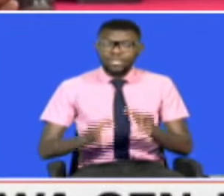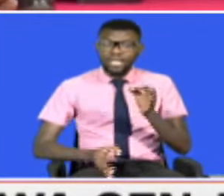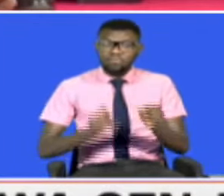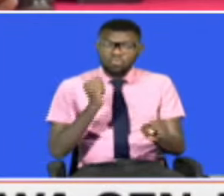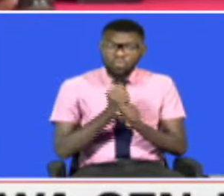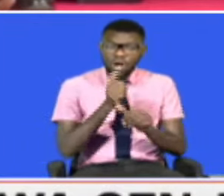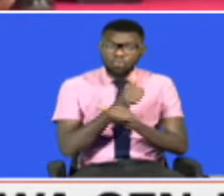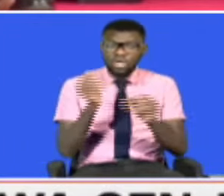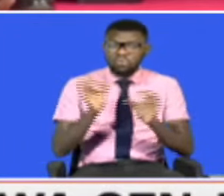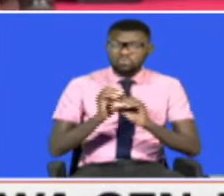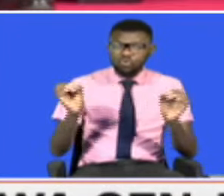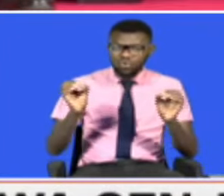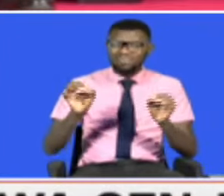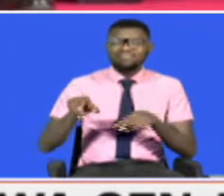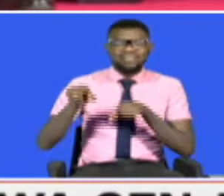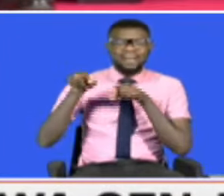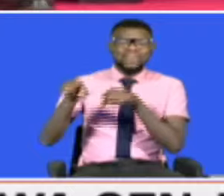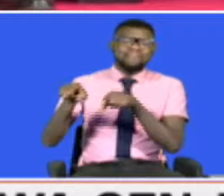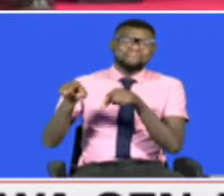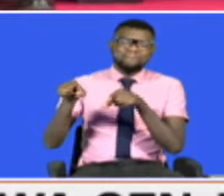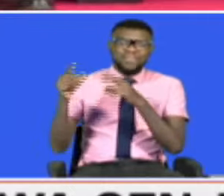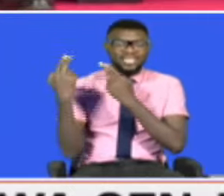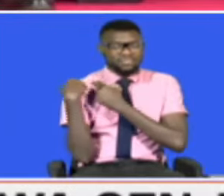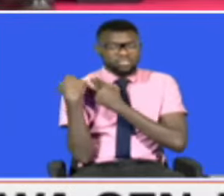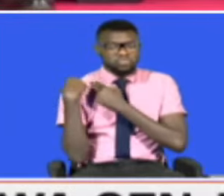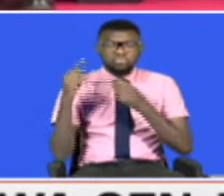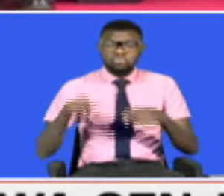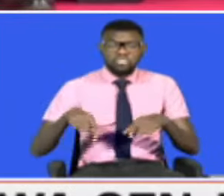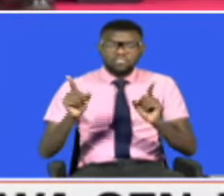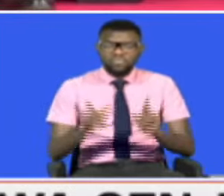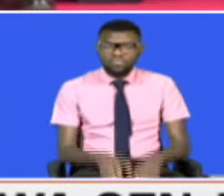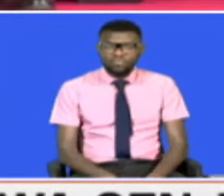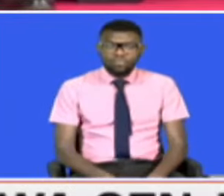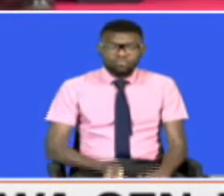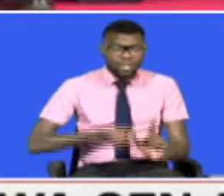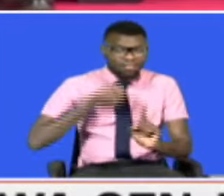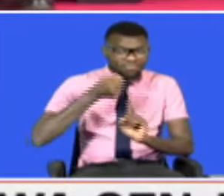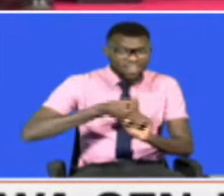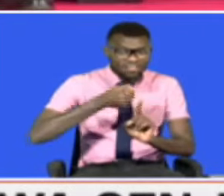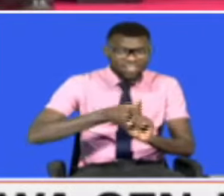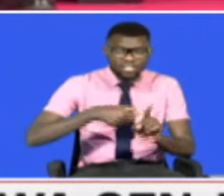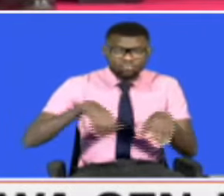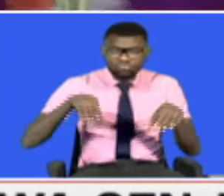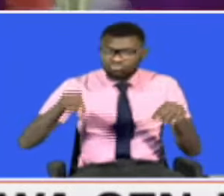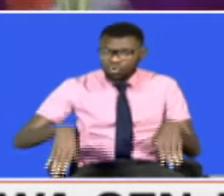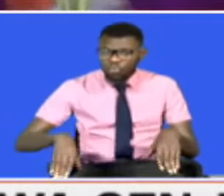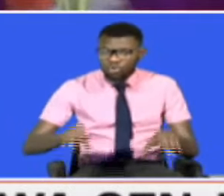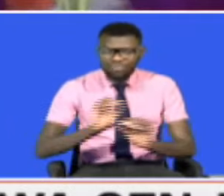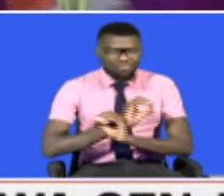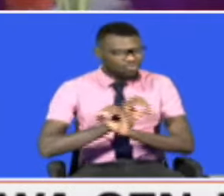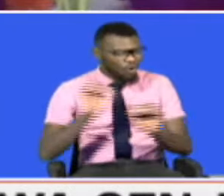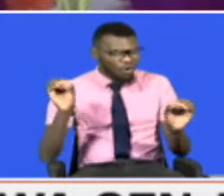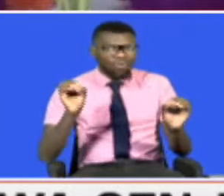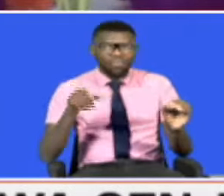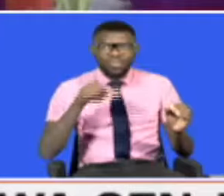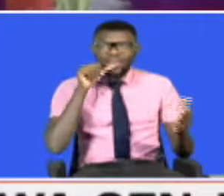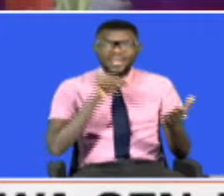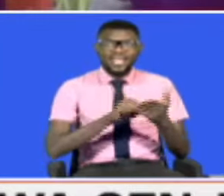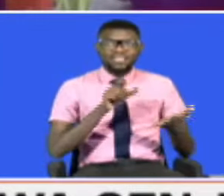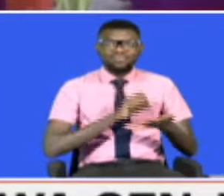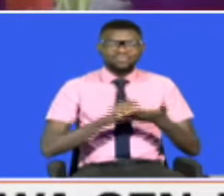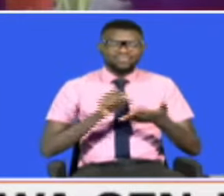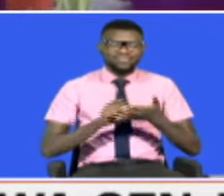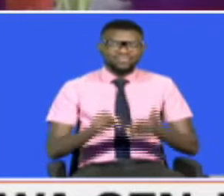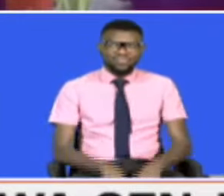accountable. Na mtu akikwambia ati hii vita imesimama na simu, mwambie hapana, andika barua. Kwa hivyo kila kiongozi